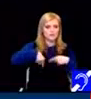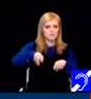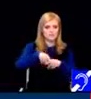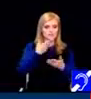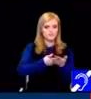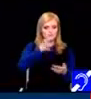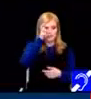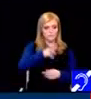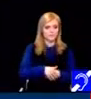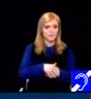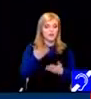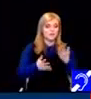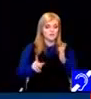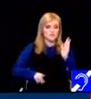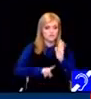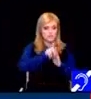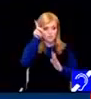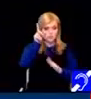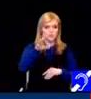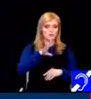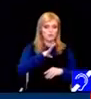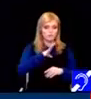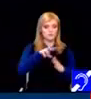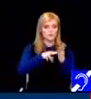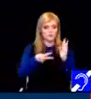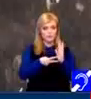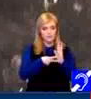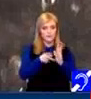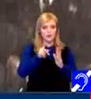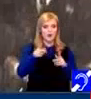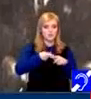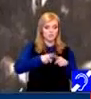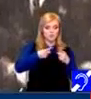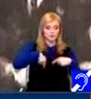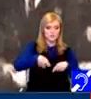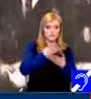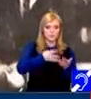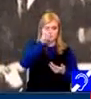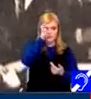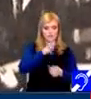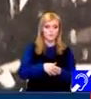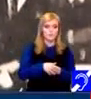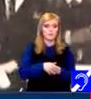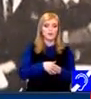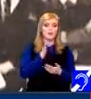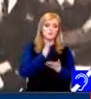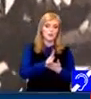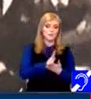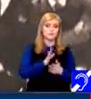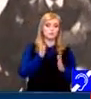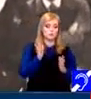Țării. Și dacă la început era prevăzut ca Sfatul Țării să aibă circa